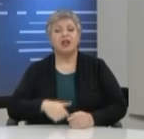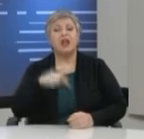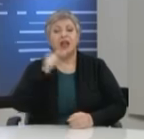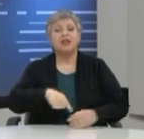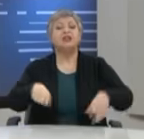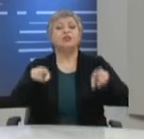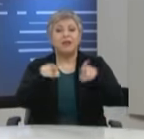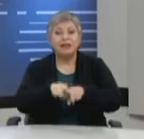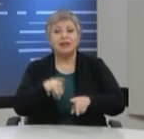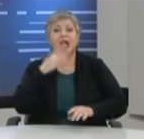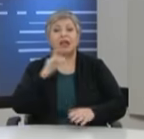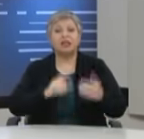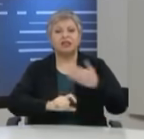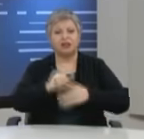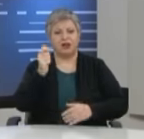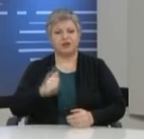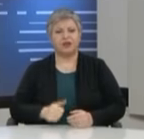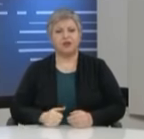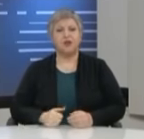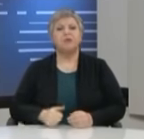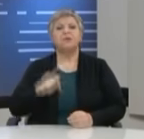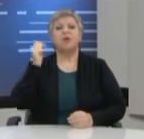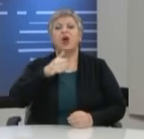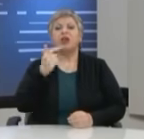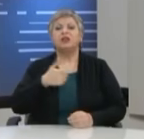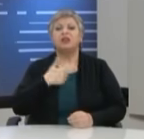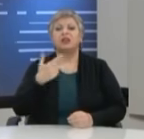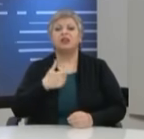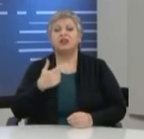Αυγή και διορίζετε προέδρους ανεξάρτητων αρχών.